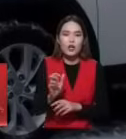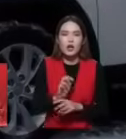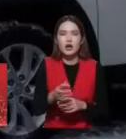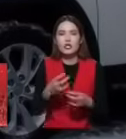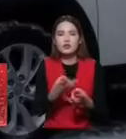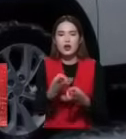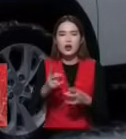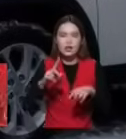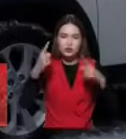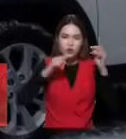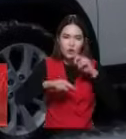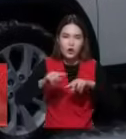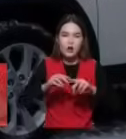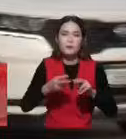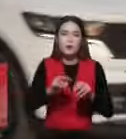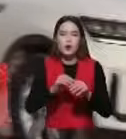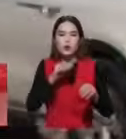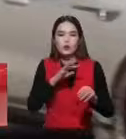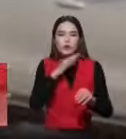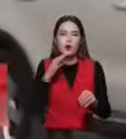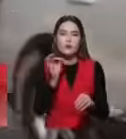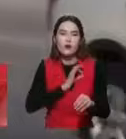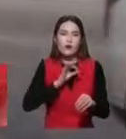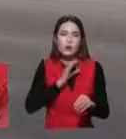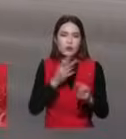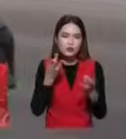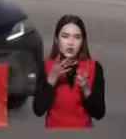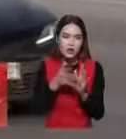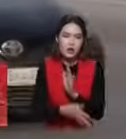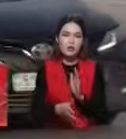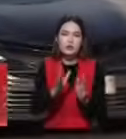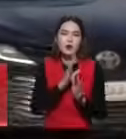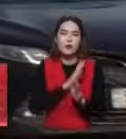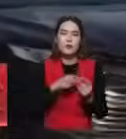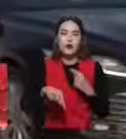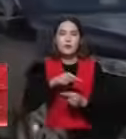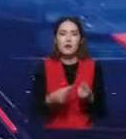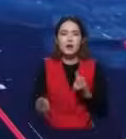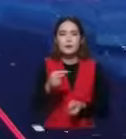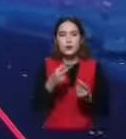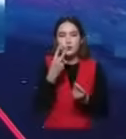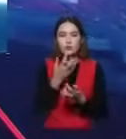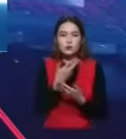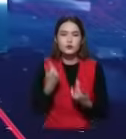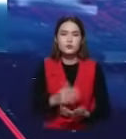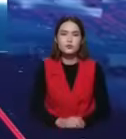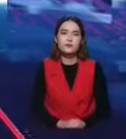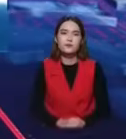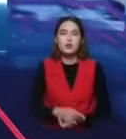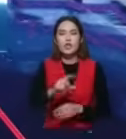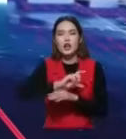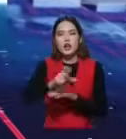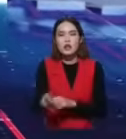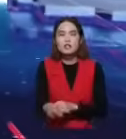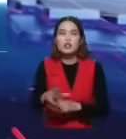деп жазған. Оның үстіне көліктер көз ілеспес жылдамдықпен жаңаруда. Ал олардың қосалқы бөлшектері бір-біріне келмейді. Сыртымен салоны